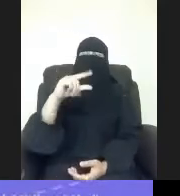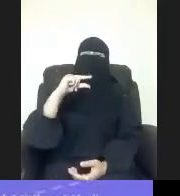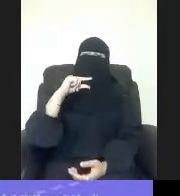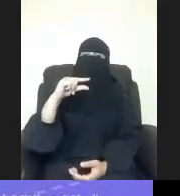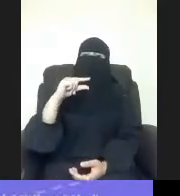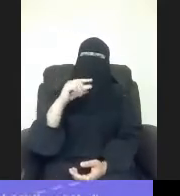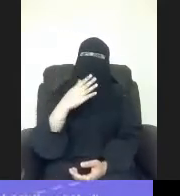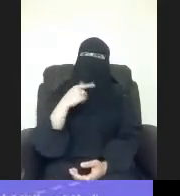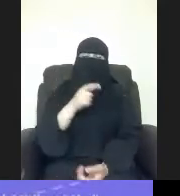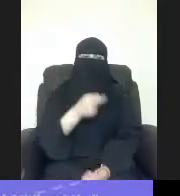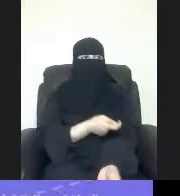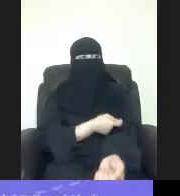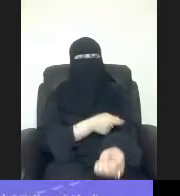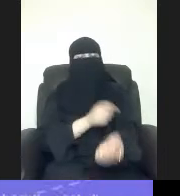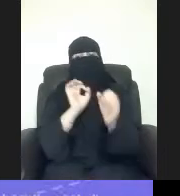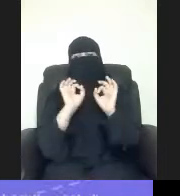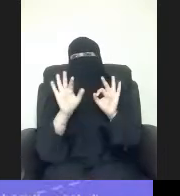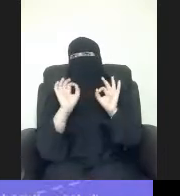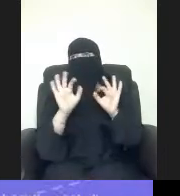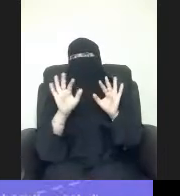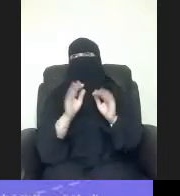انطباع على إمكانية